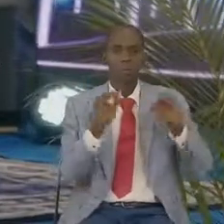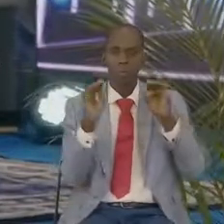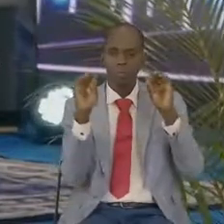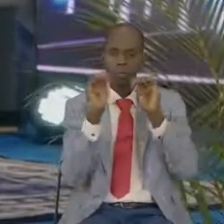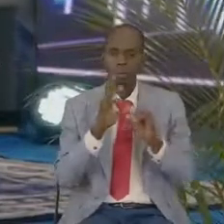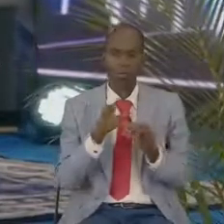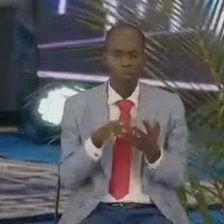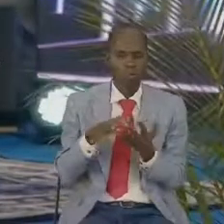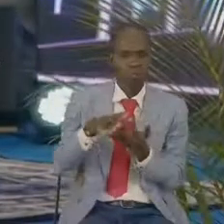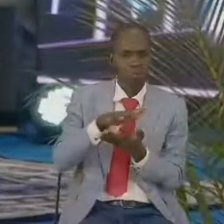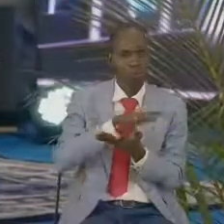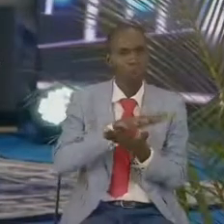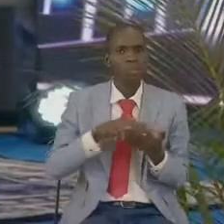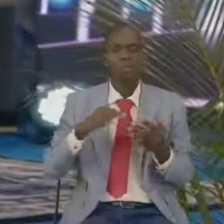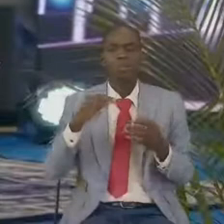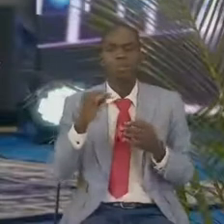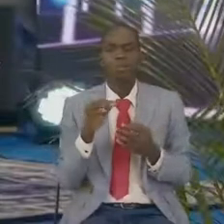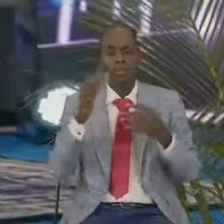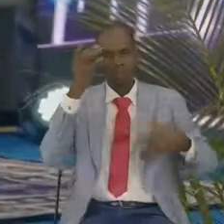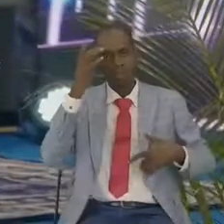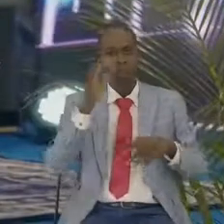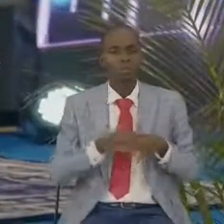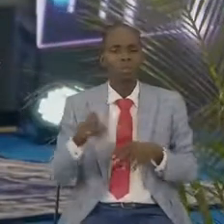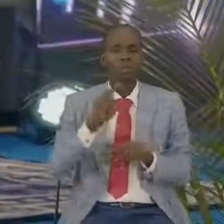dont j'ai frappé les Égyptiens.